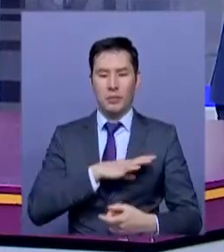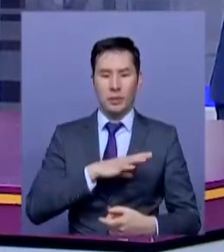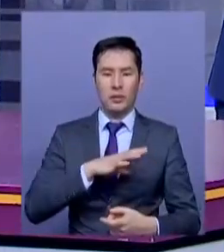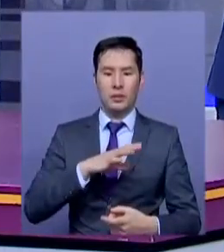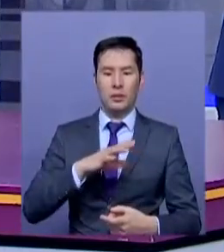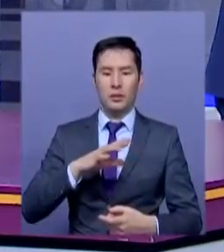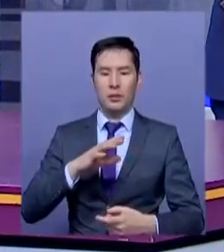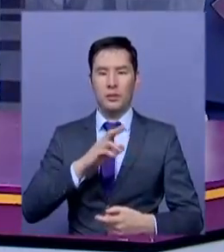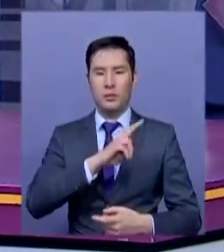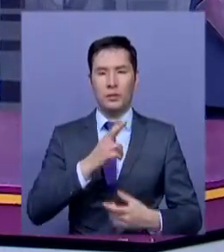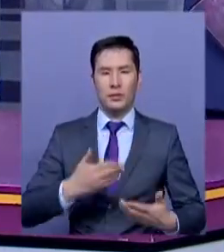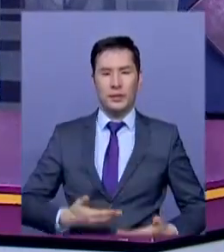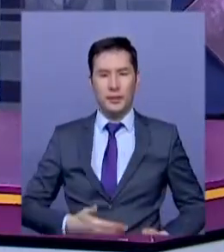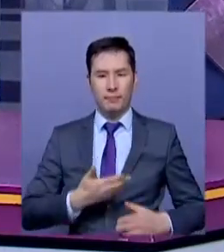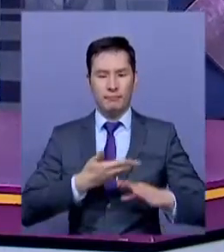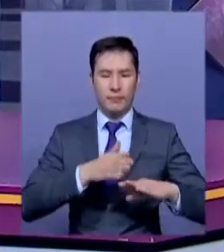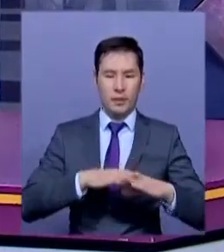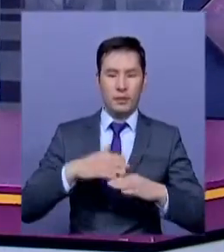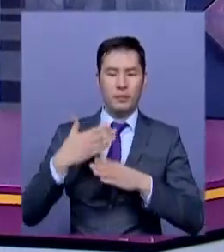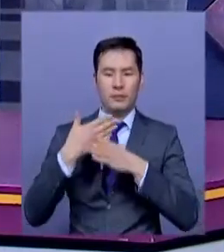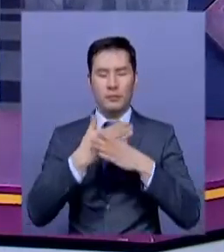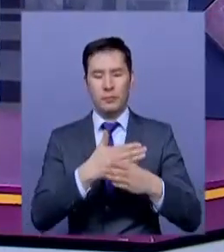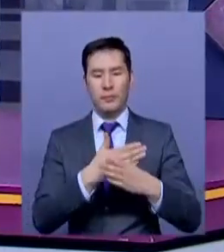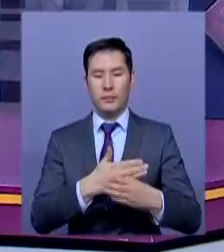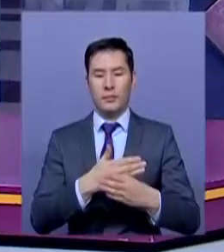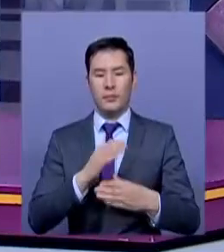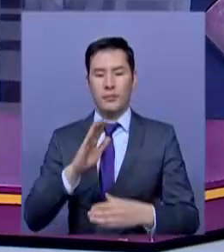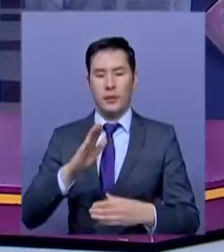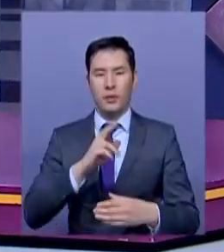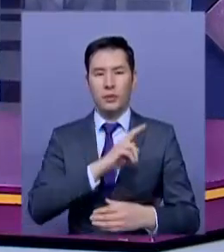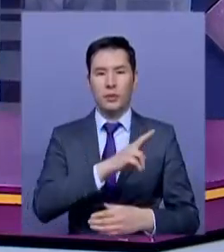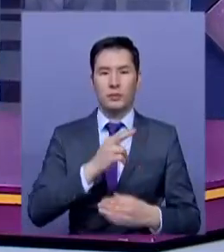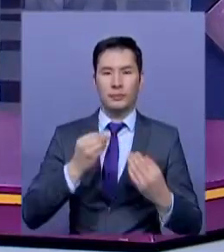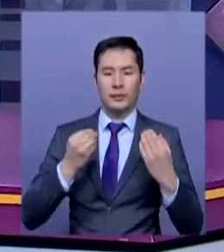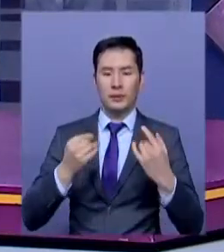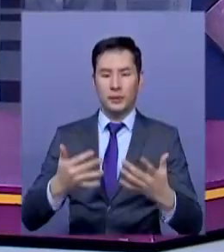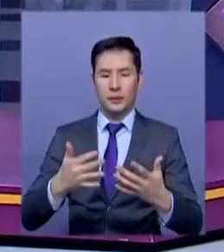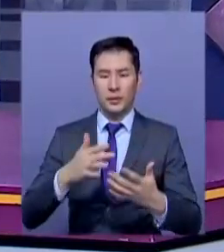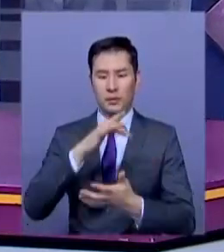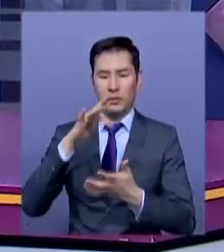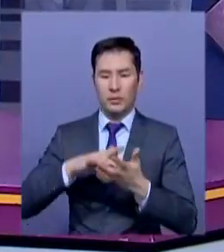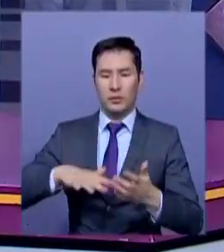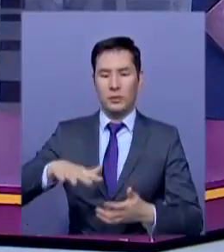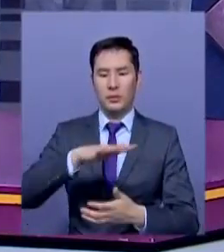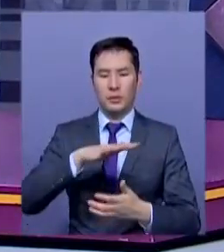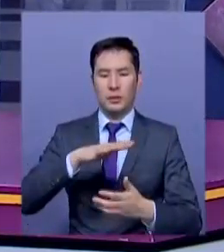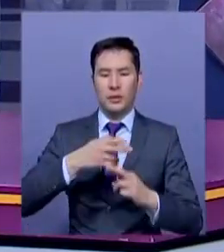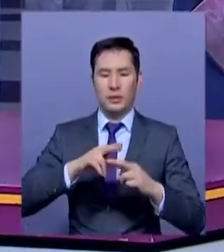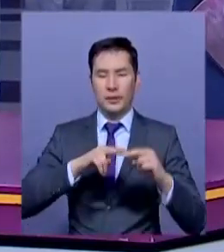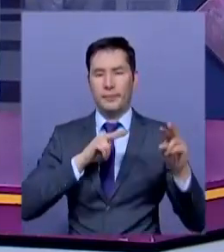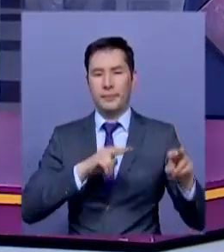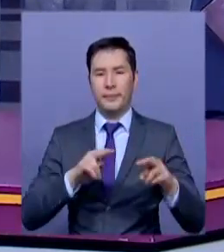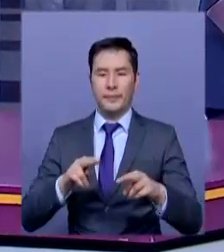мүлікті тұрмысы төмен жанұяларға таратуды жөн көрген. Ал оның мұқтаж жандарға жетуін қалалық әлеуметтік әл-ауқат басқармасы бақылауға